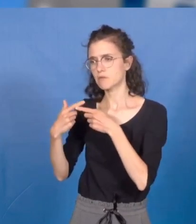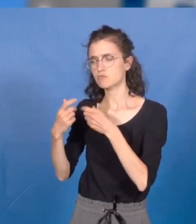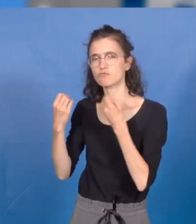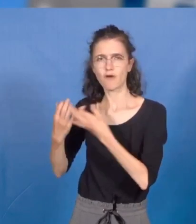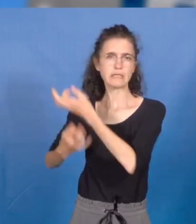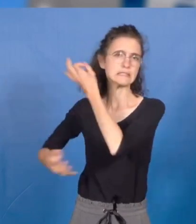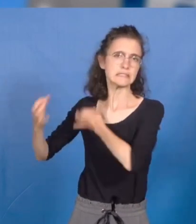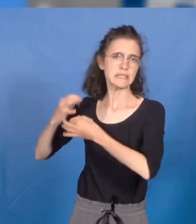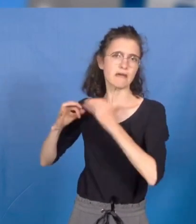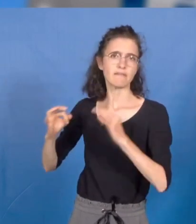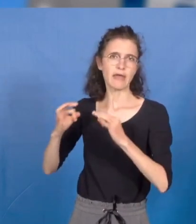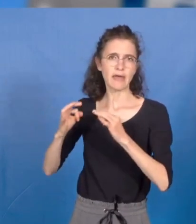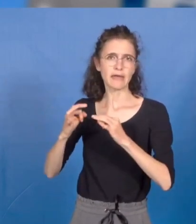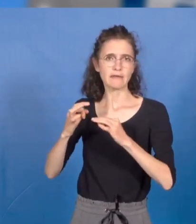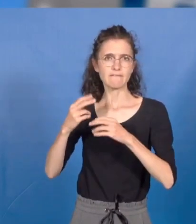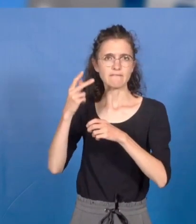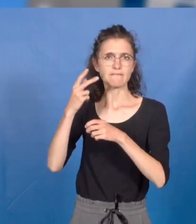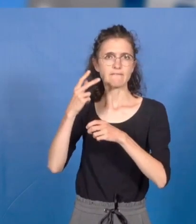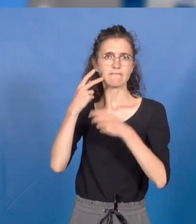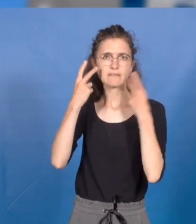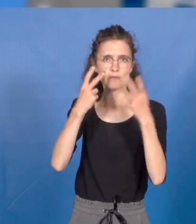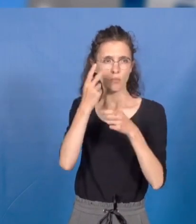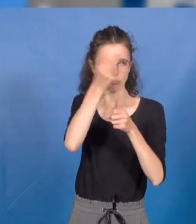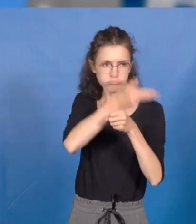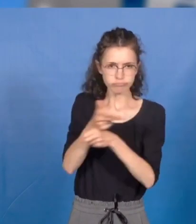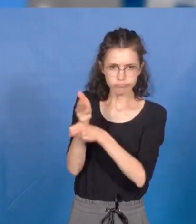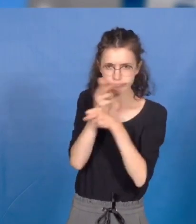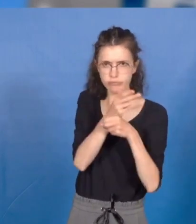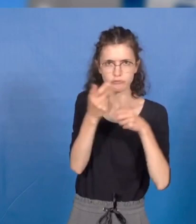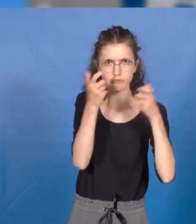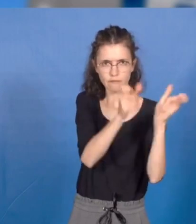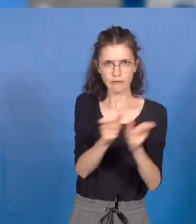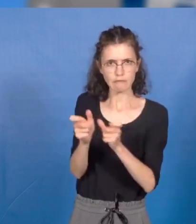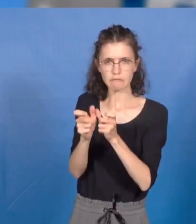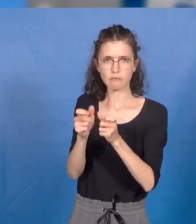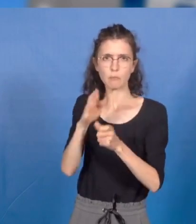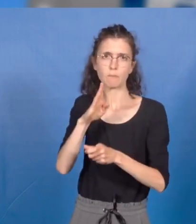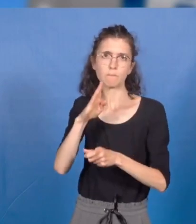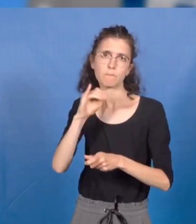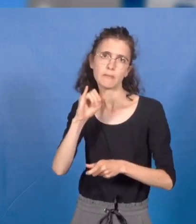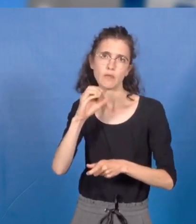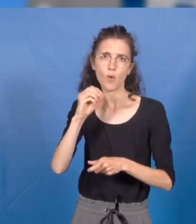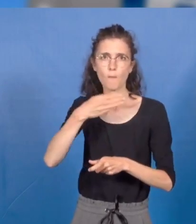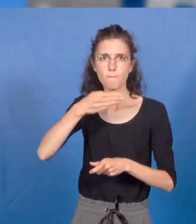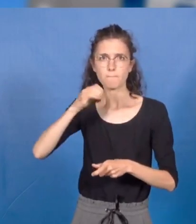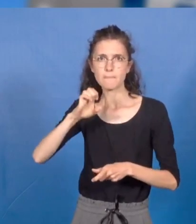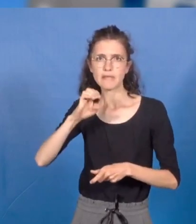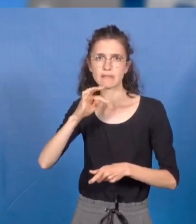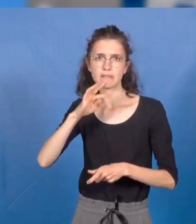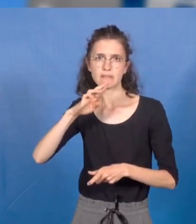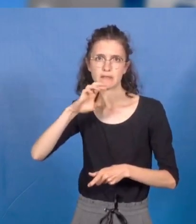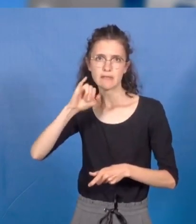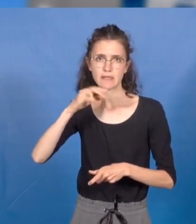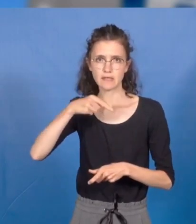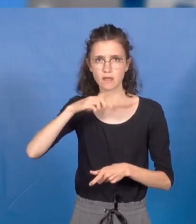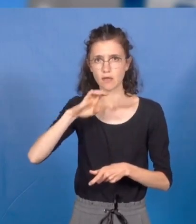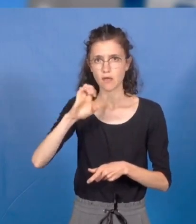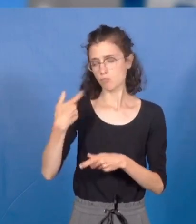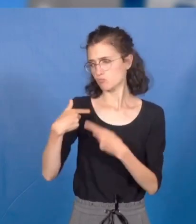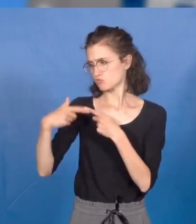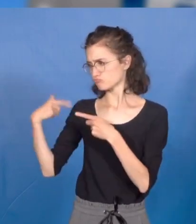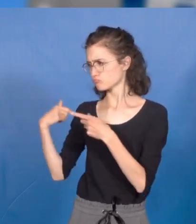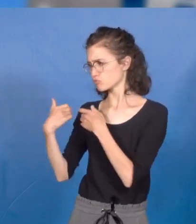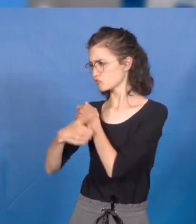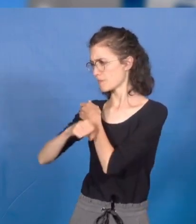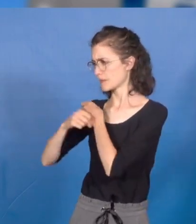sénateurs et sénatrices de droite qui ont voté en faveur de l'autorisation de cette technologie. La même semaine, le Parlement européen se positionnait plutôt contre l'usage